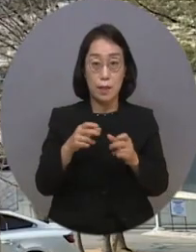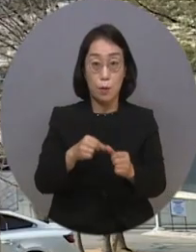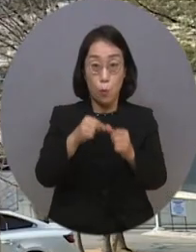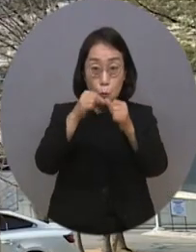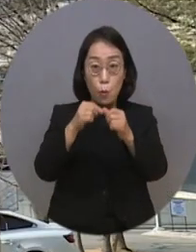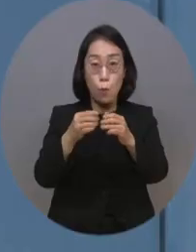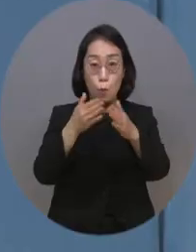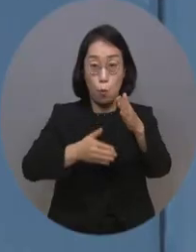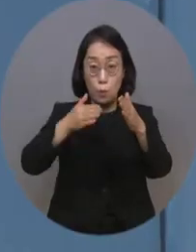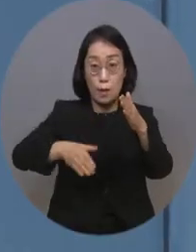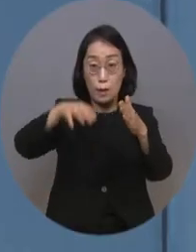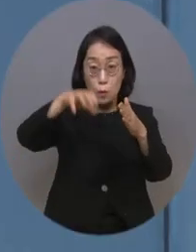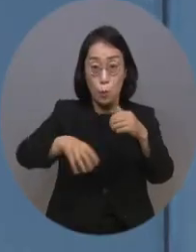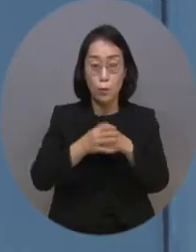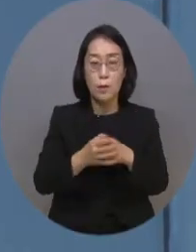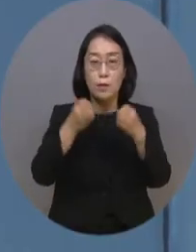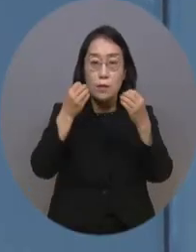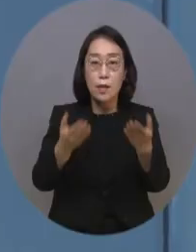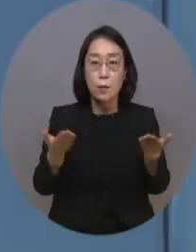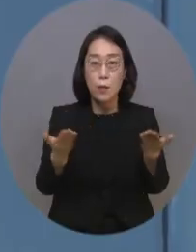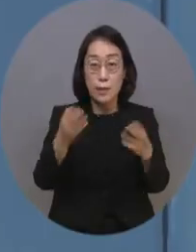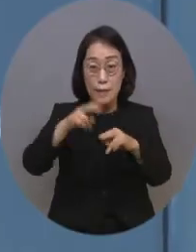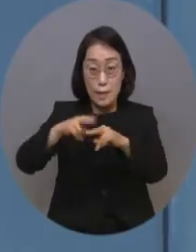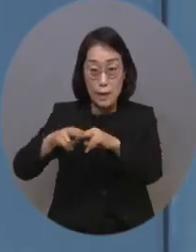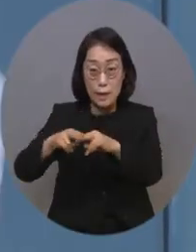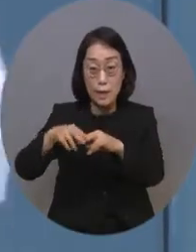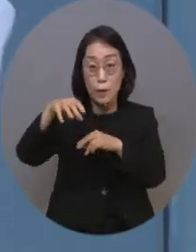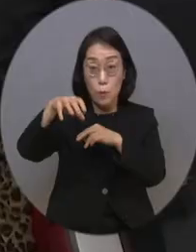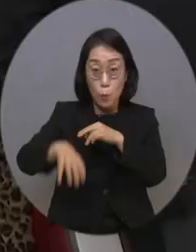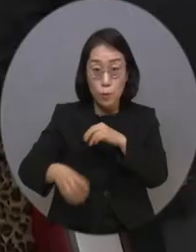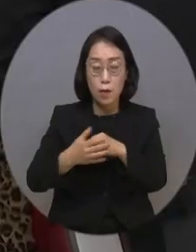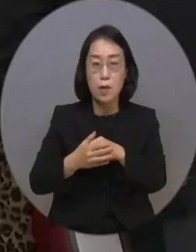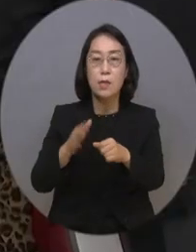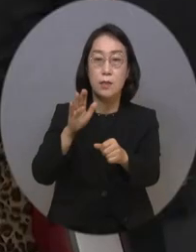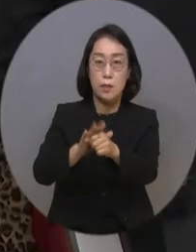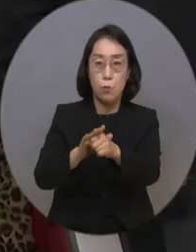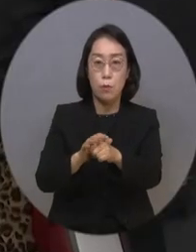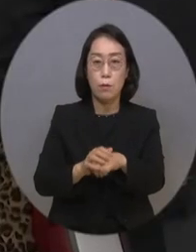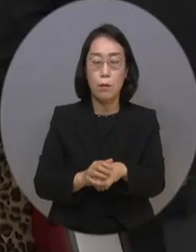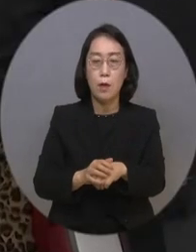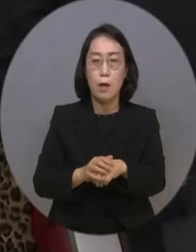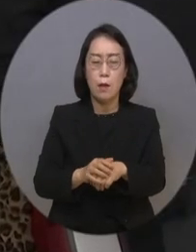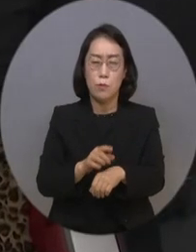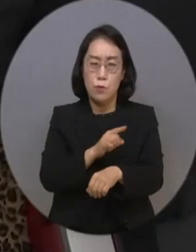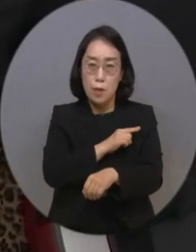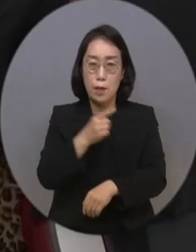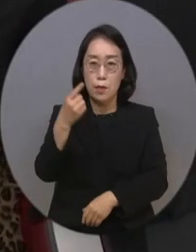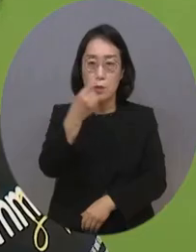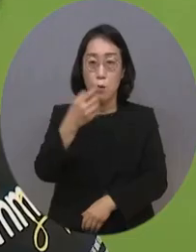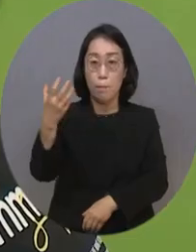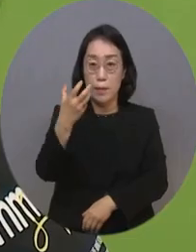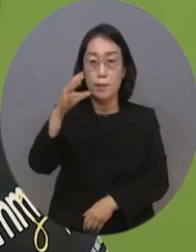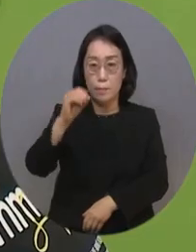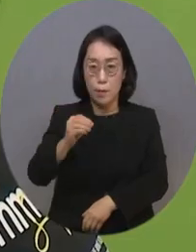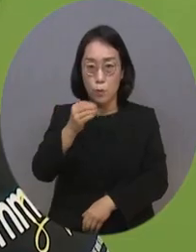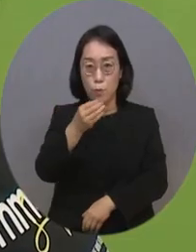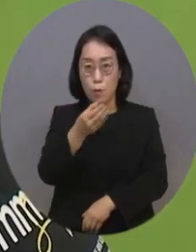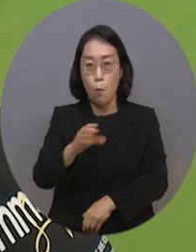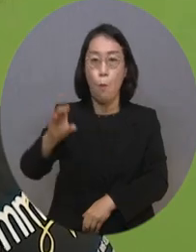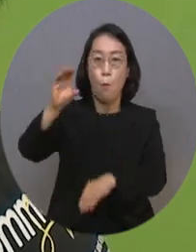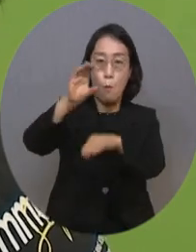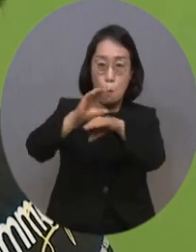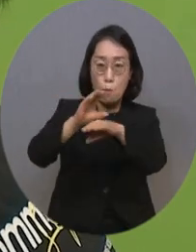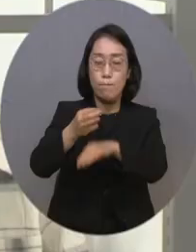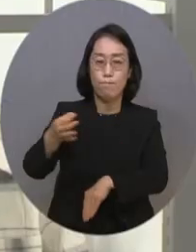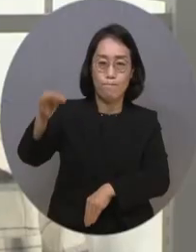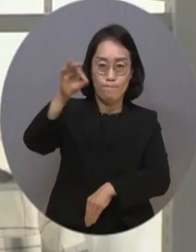한국장애인고용공단이 올해부터 장애인 신규 고용 장려금 지원 금액을 연 최대 1,080만 원으로 상향했다고 지난 12일